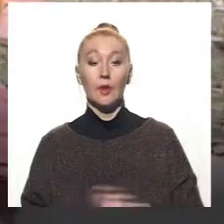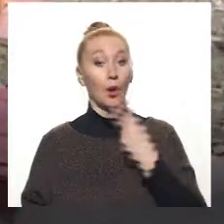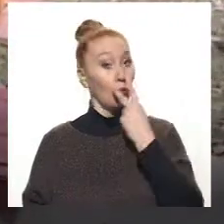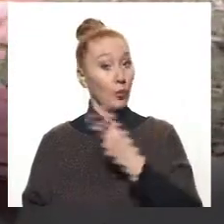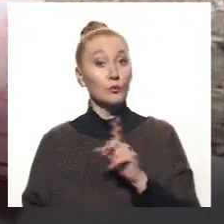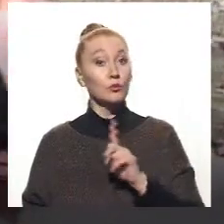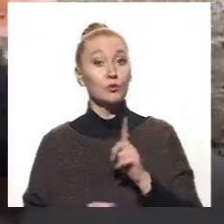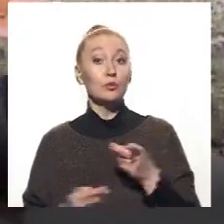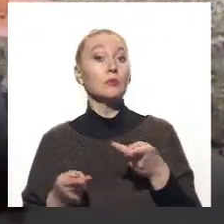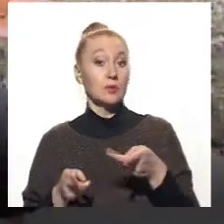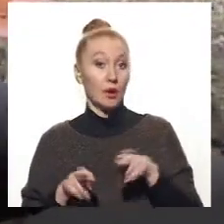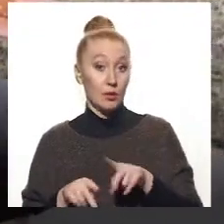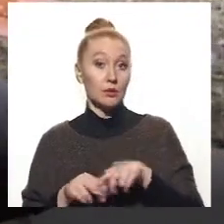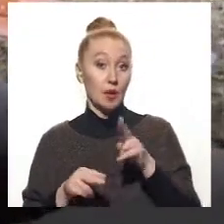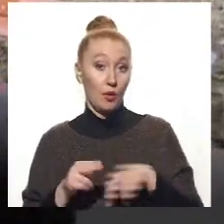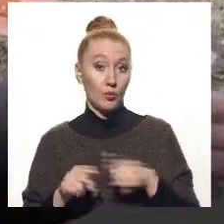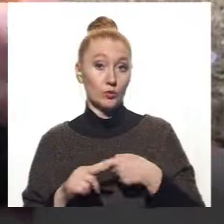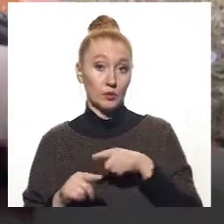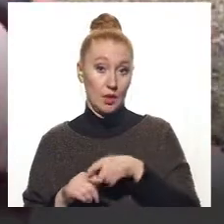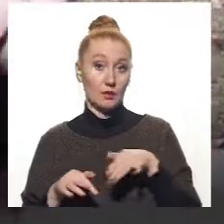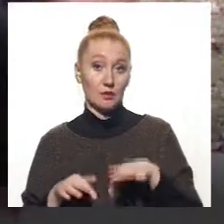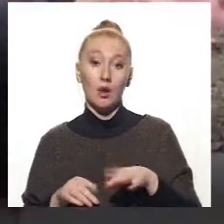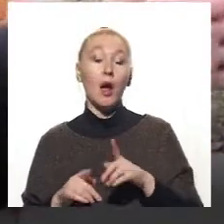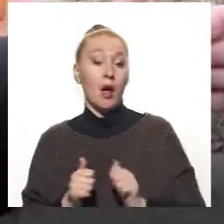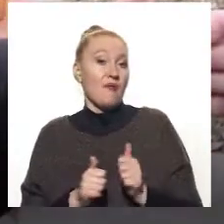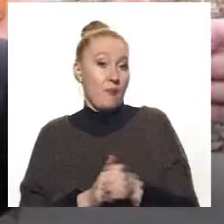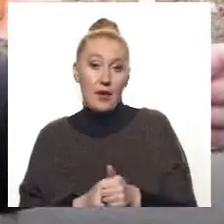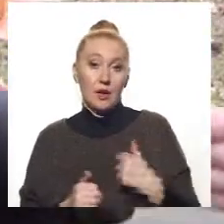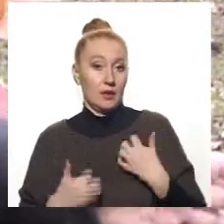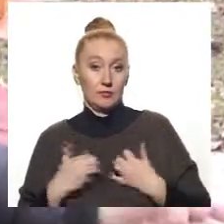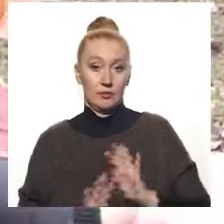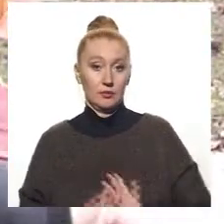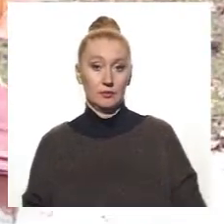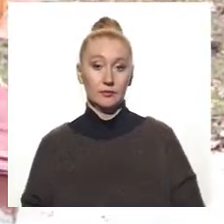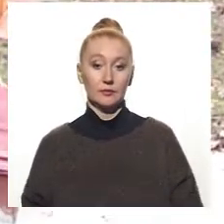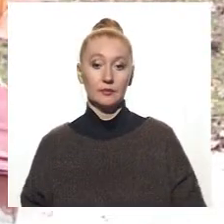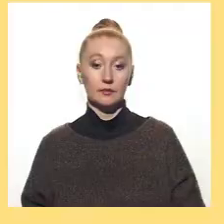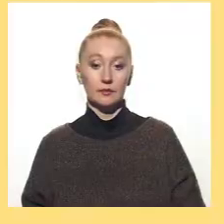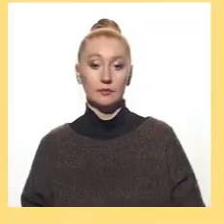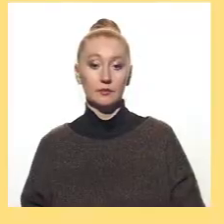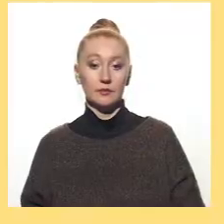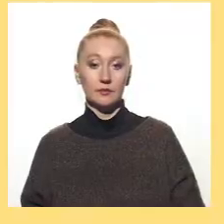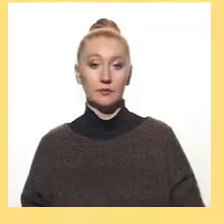Подивлюся, чим завершиться ця справа, а тоді вже діятиму. Не буду забігати наперед. Вперед не хочу.